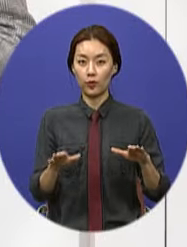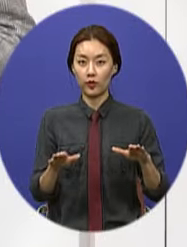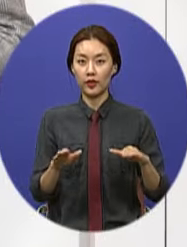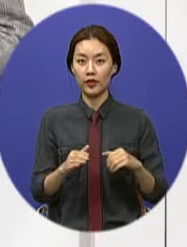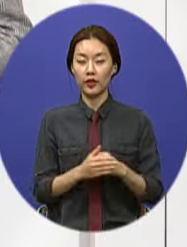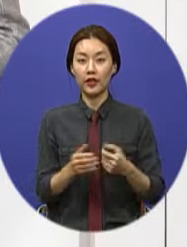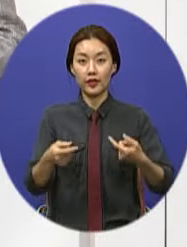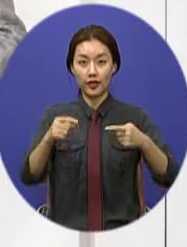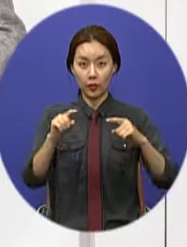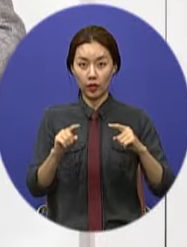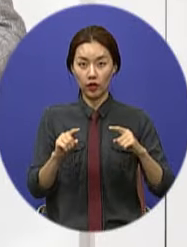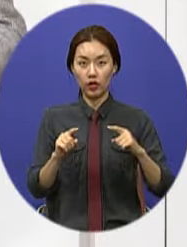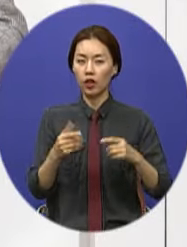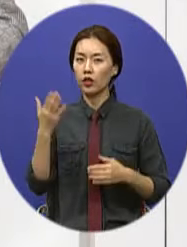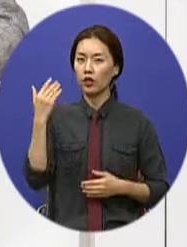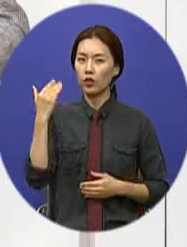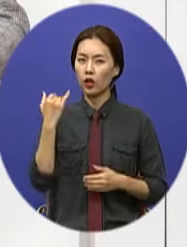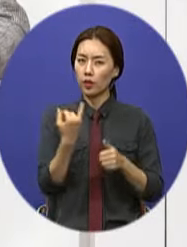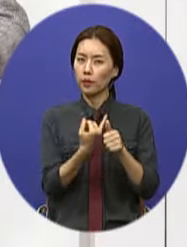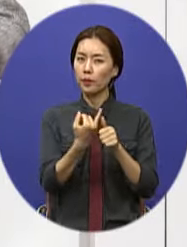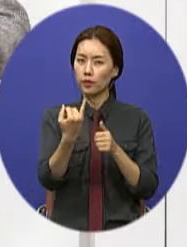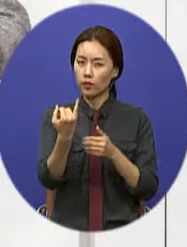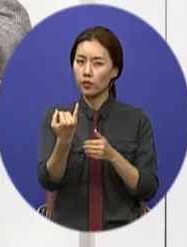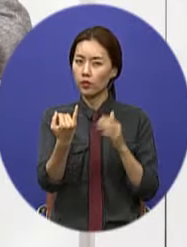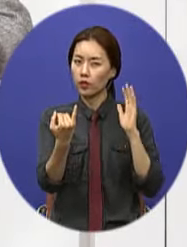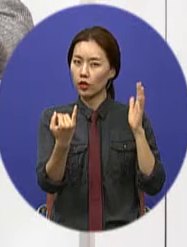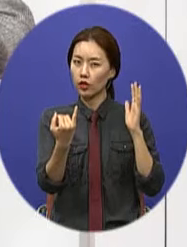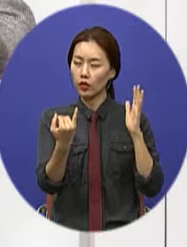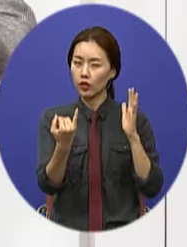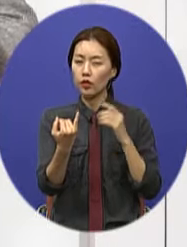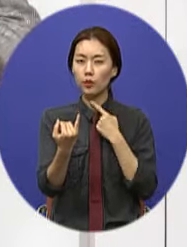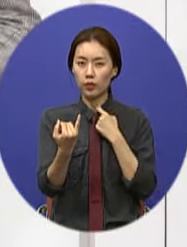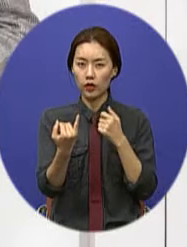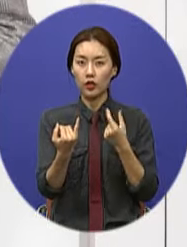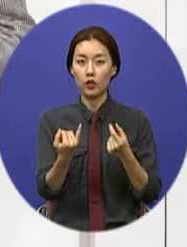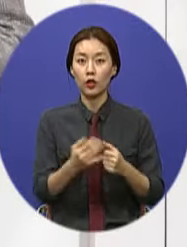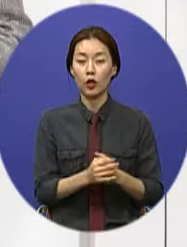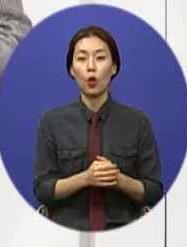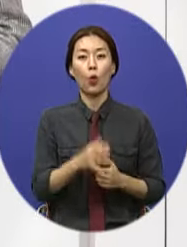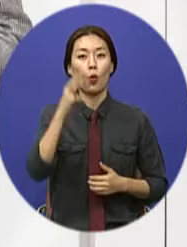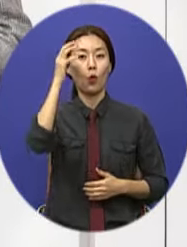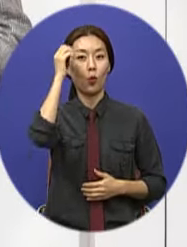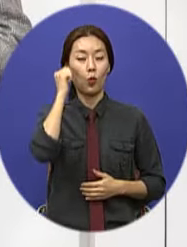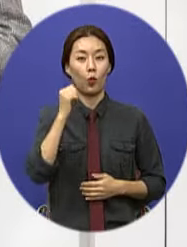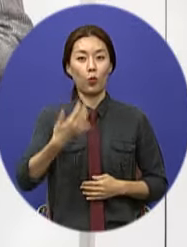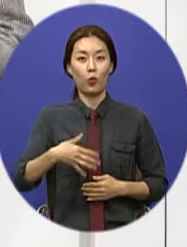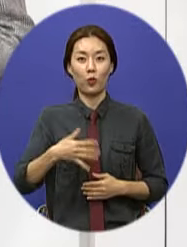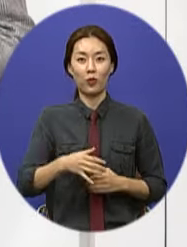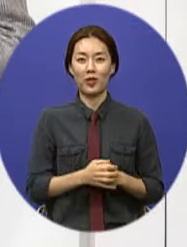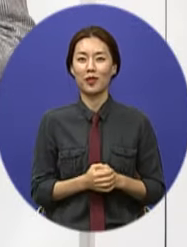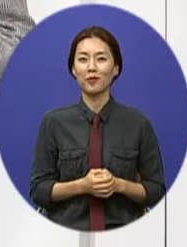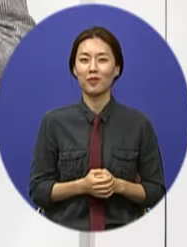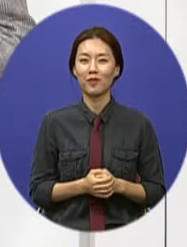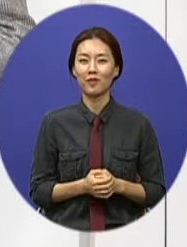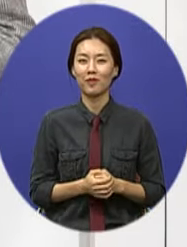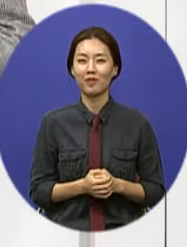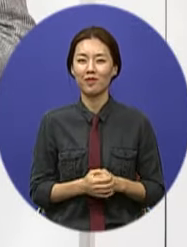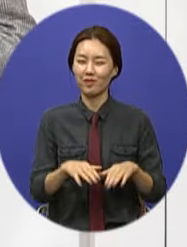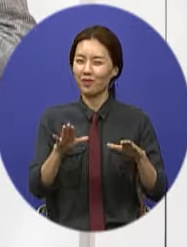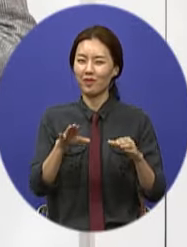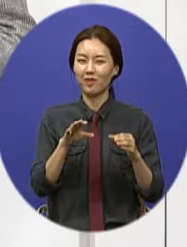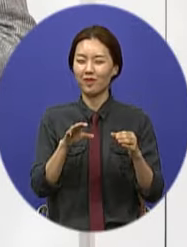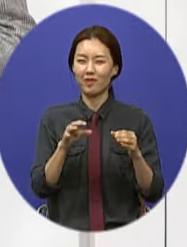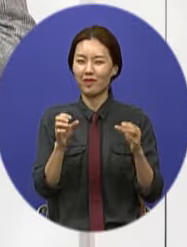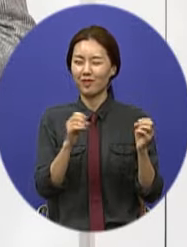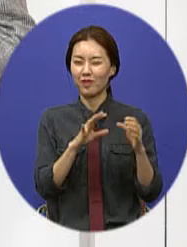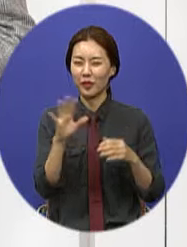네. 이렇게 참여하시면서 그때 아내분 얘기를 잠시 하셨던 것 같아요. 아이고, 기억하고 계시네요. 네, 네. 아니, 그 얘기는 오늘 안 하려고 그랬는데